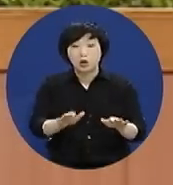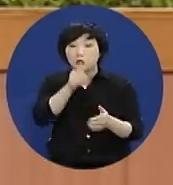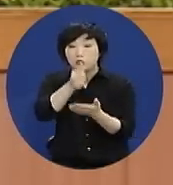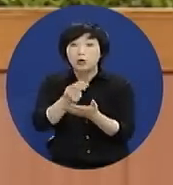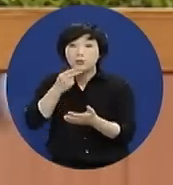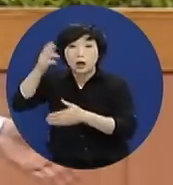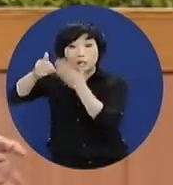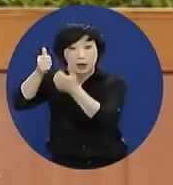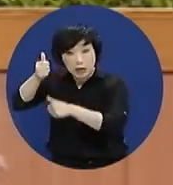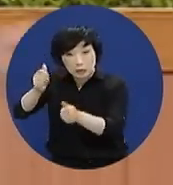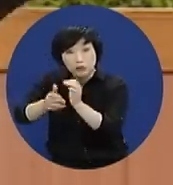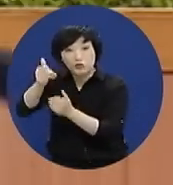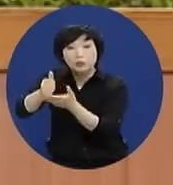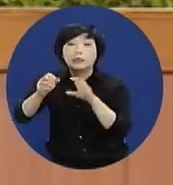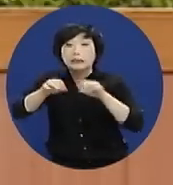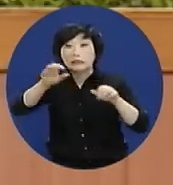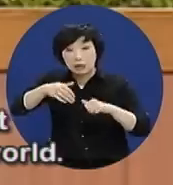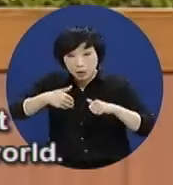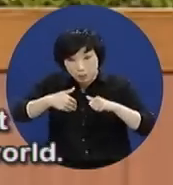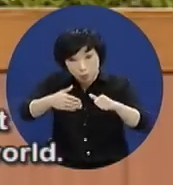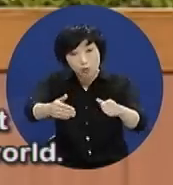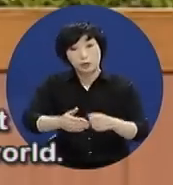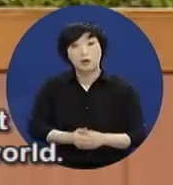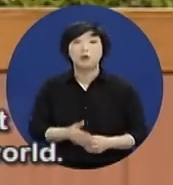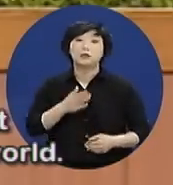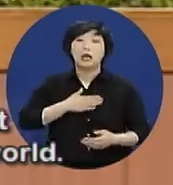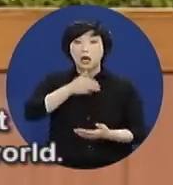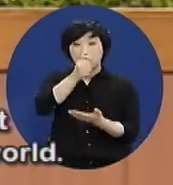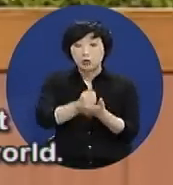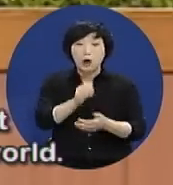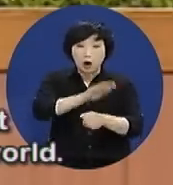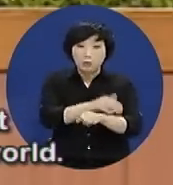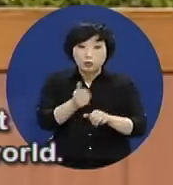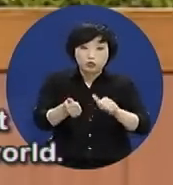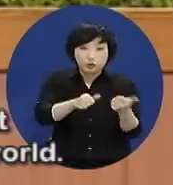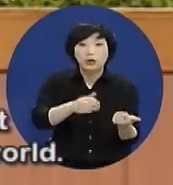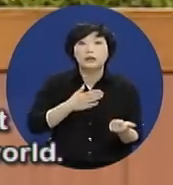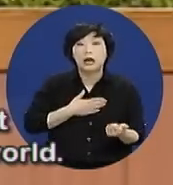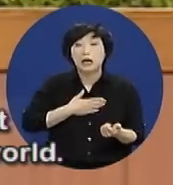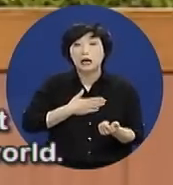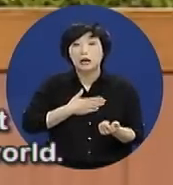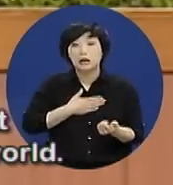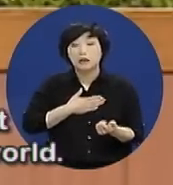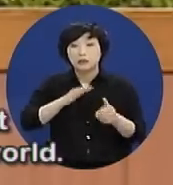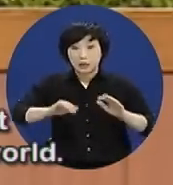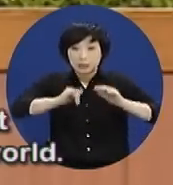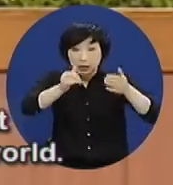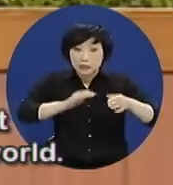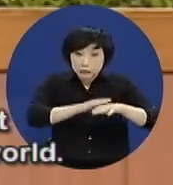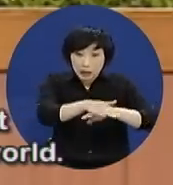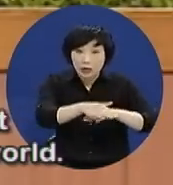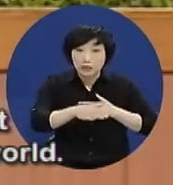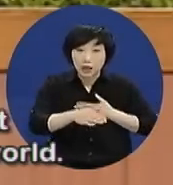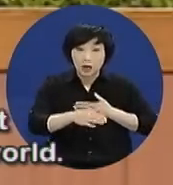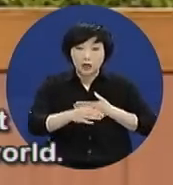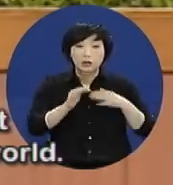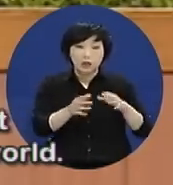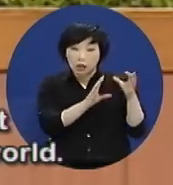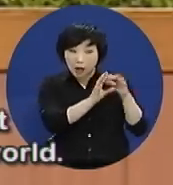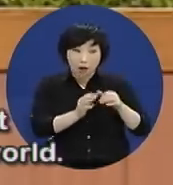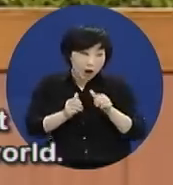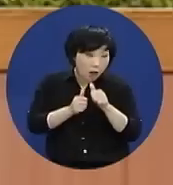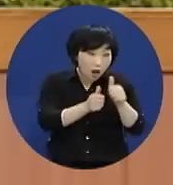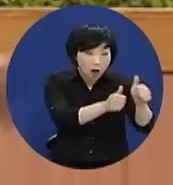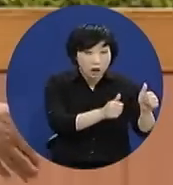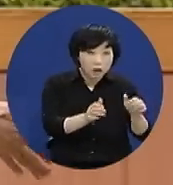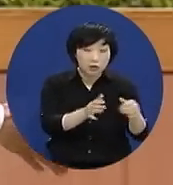必ず死ぬと命じられたので罪が全くない神の巫女をこの世に送ってくださり在と罪によって死んでいた私たち